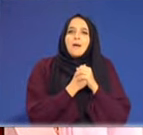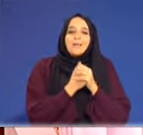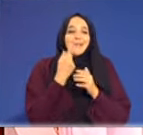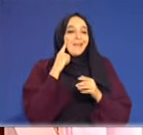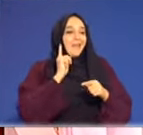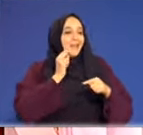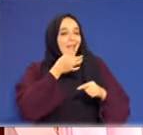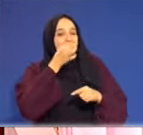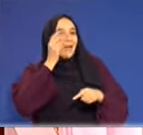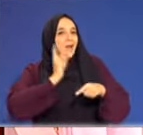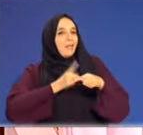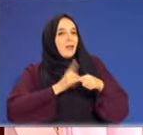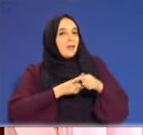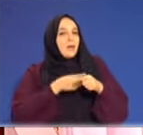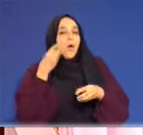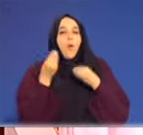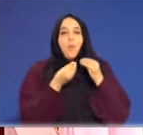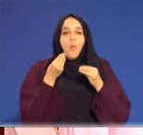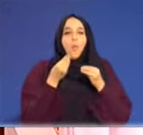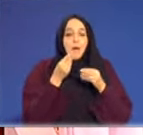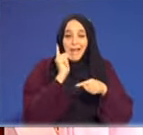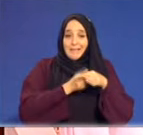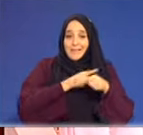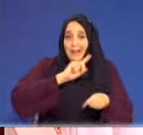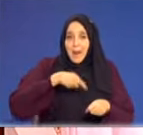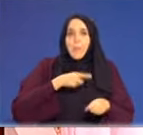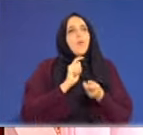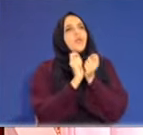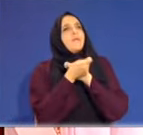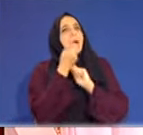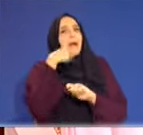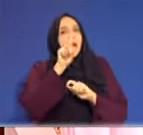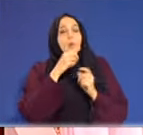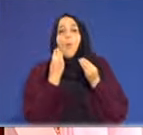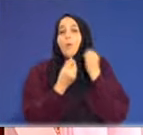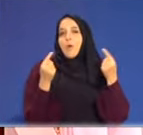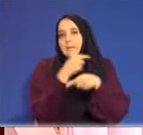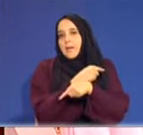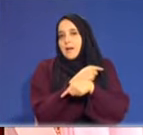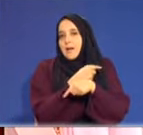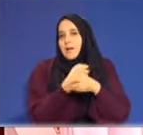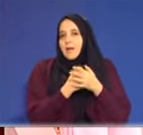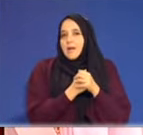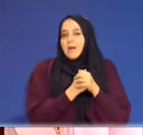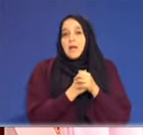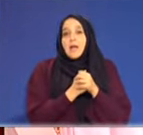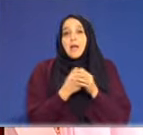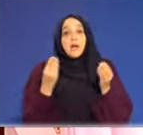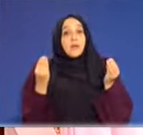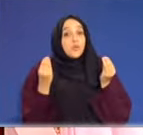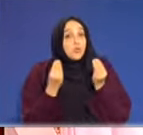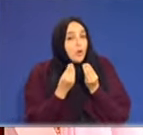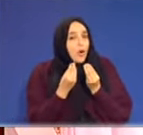حرم حلالا أو أحل حراما، إلى آخر الحديث. الصلح جائز